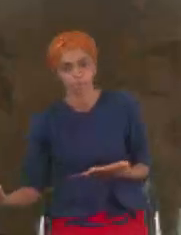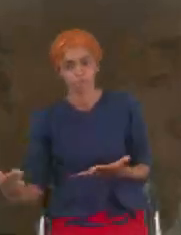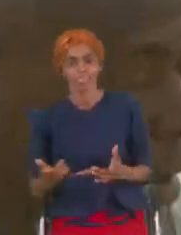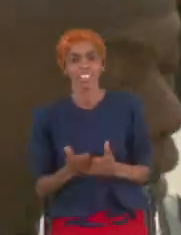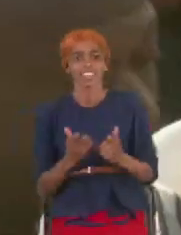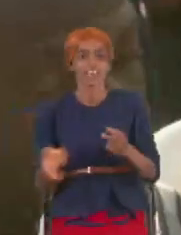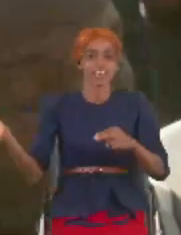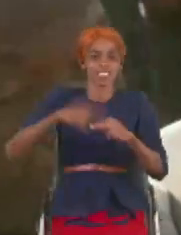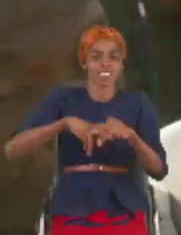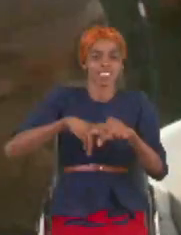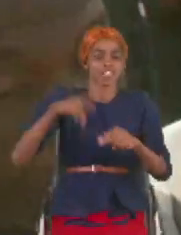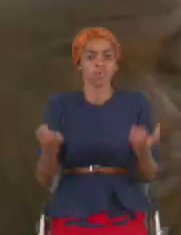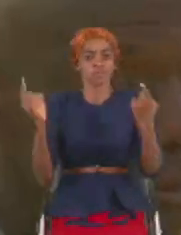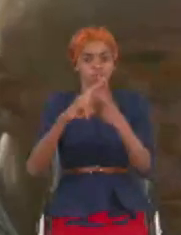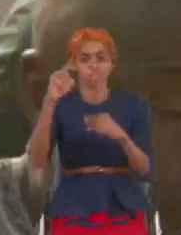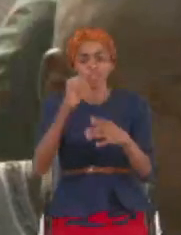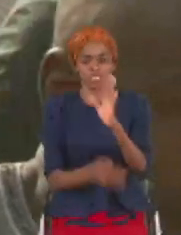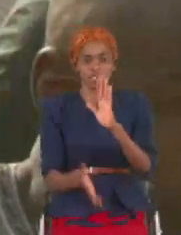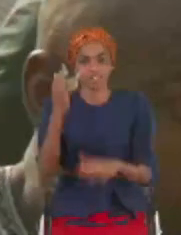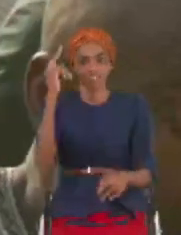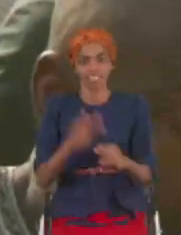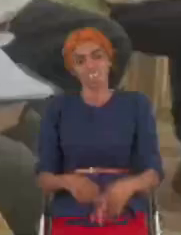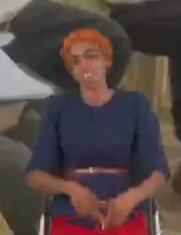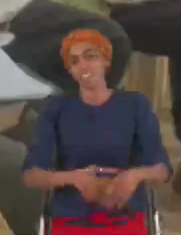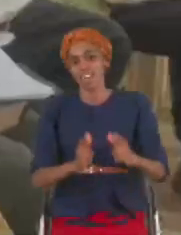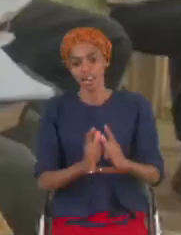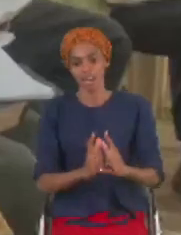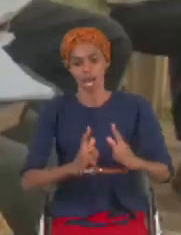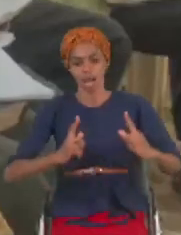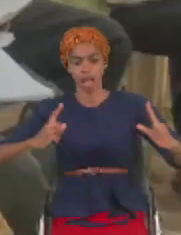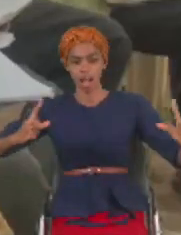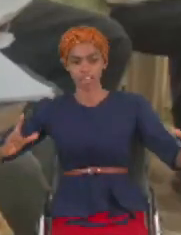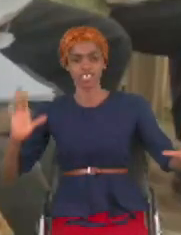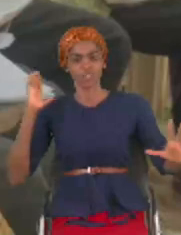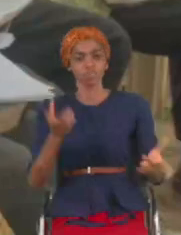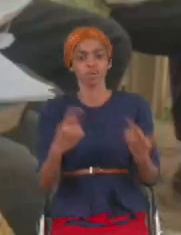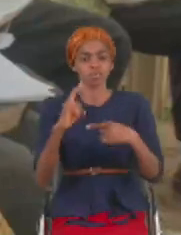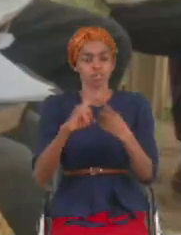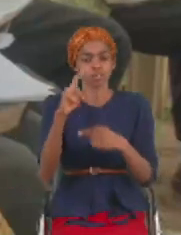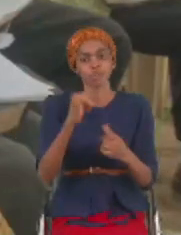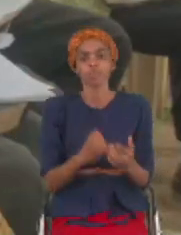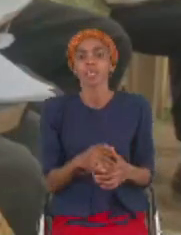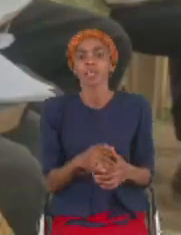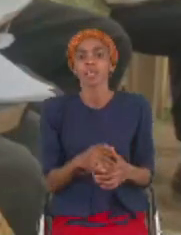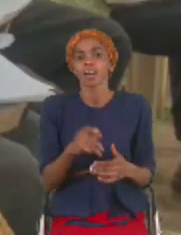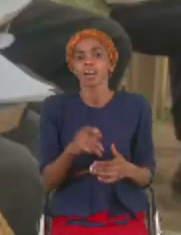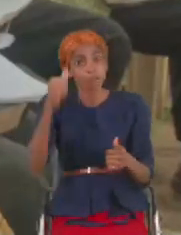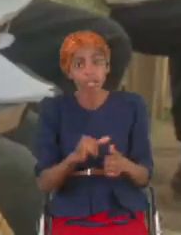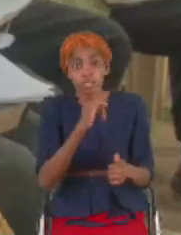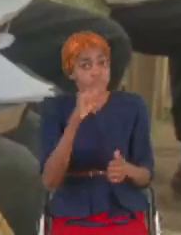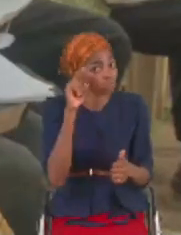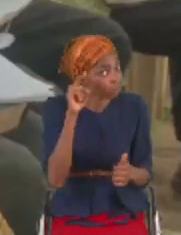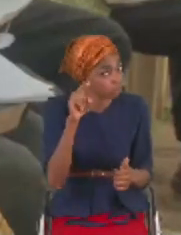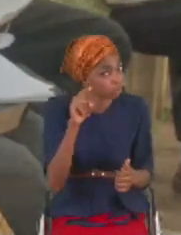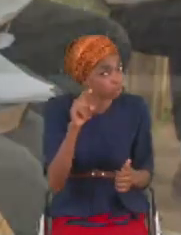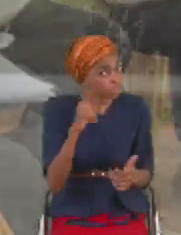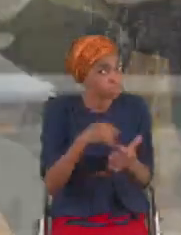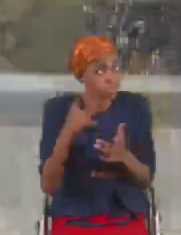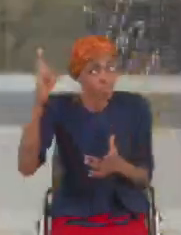aviez pour toi l'augmentation l'accroissement rappellera peut être ce n'est pas toi c'est lui